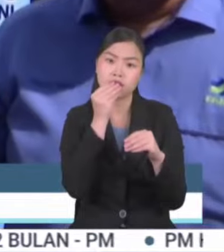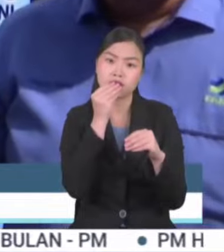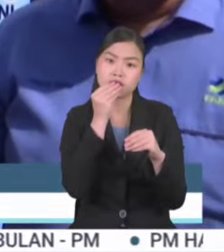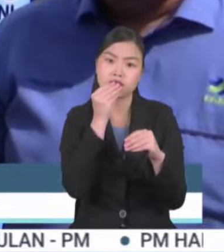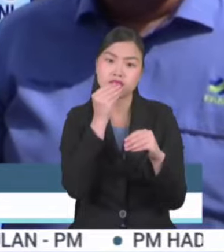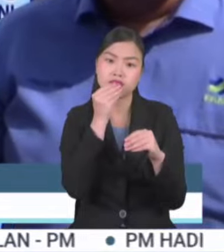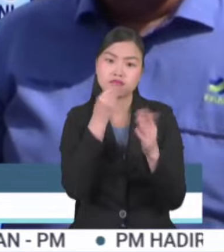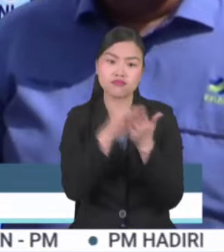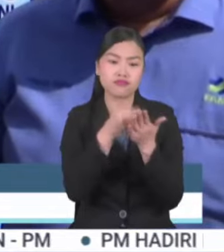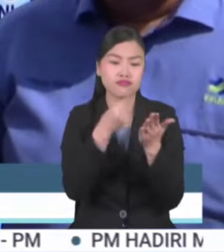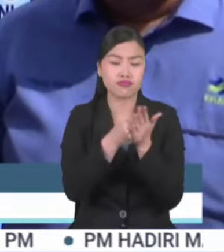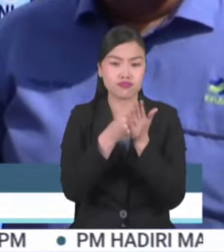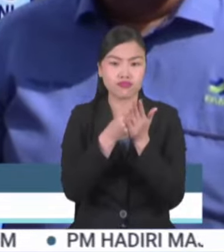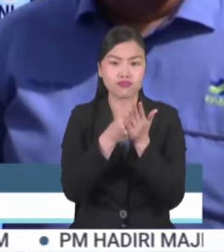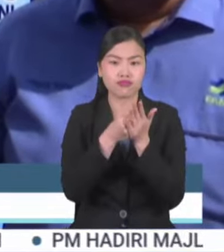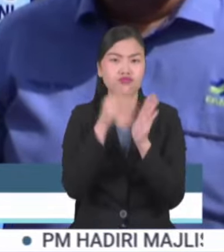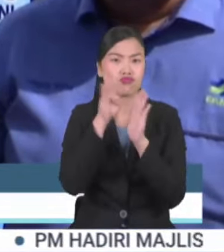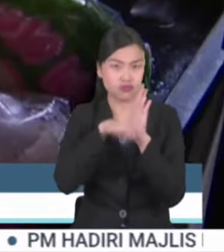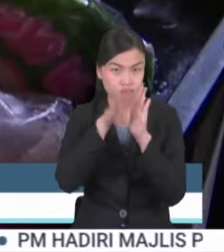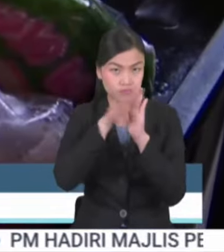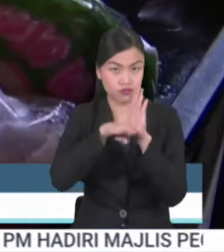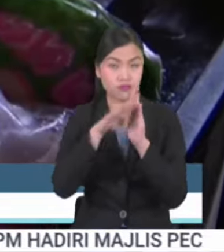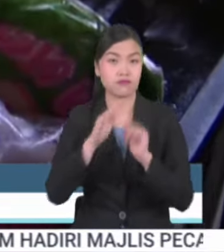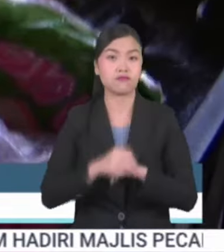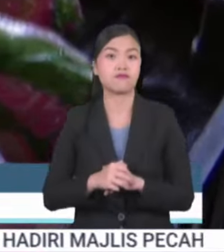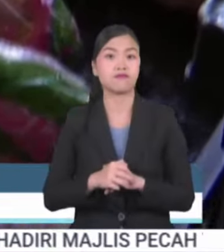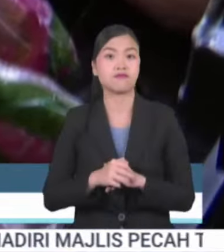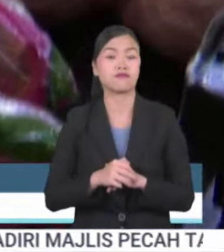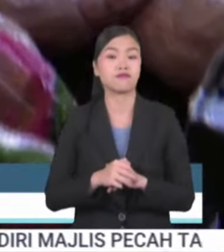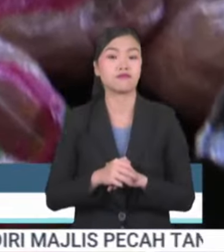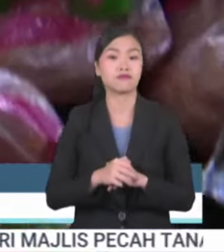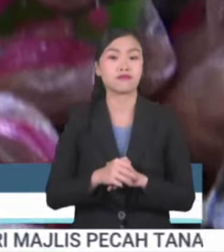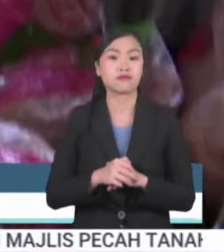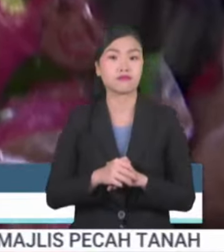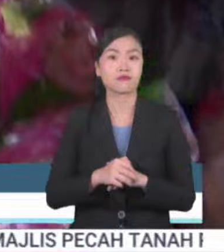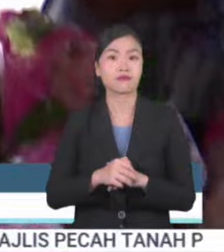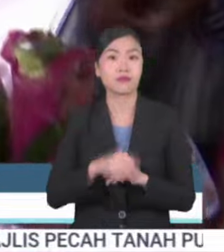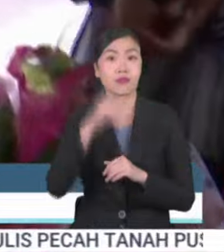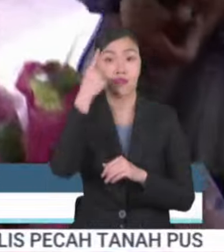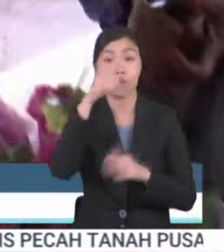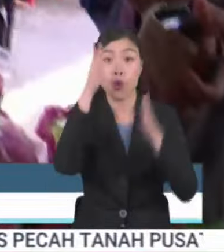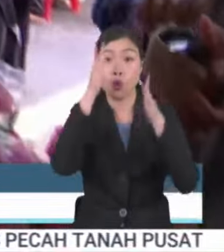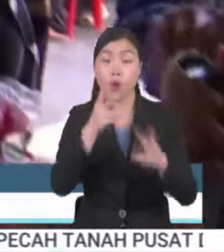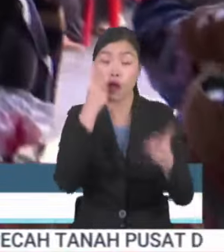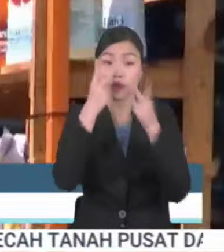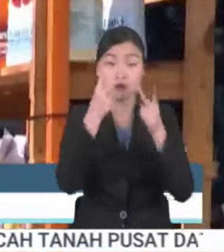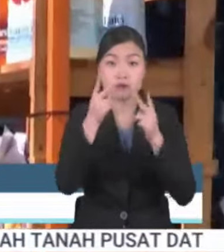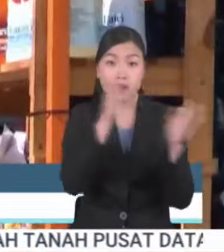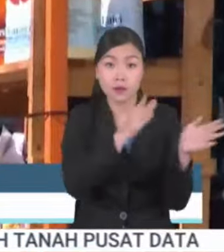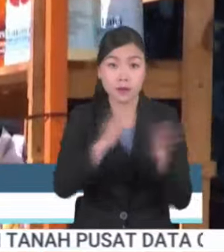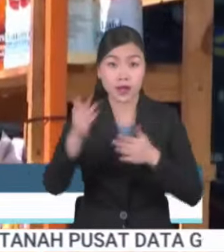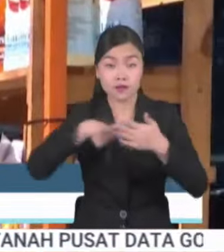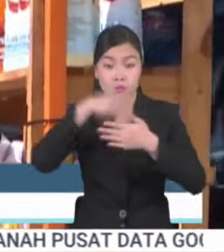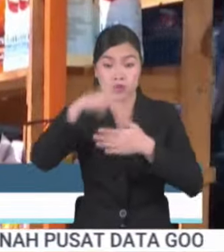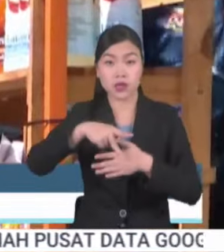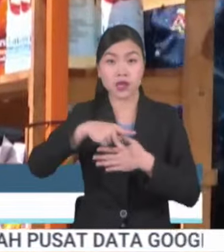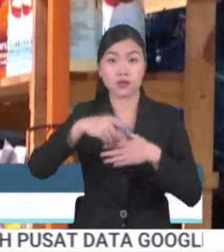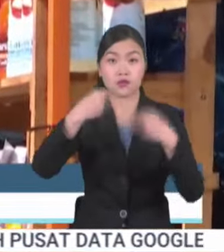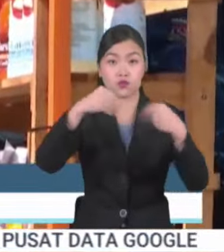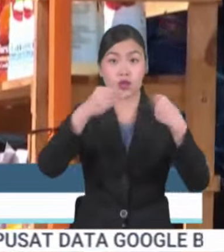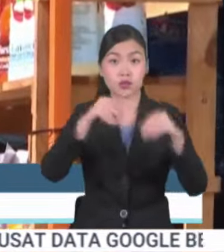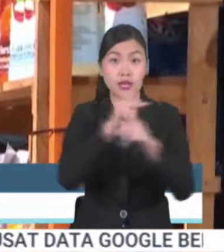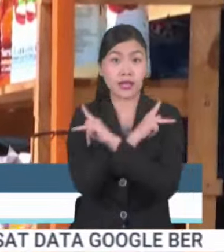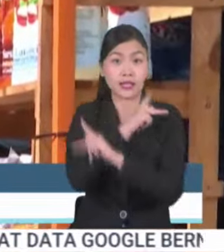harga yang mampu milik. Bagi pengunjung, penganjuran program Jualan Kasih Kedah